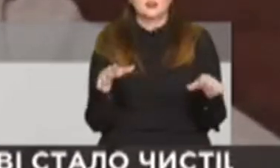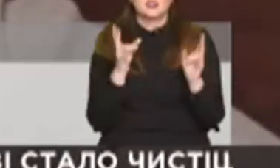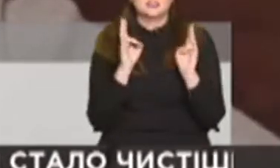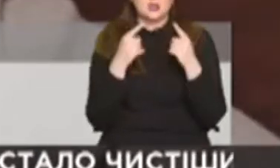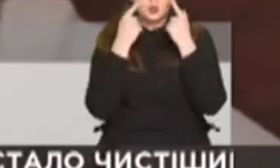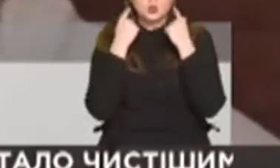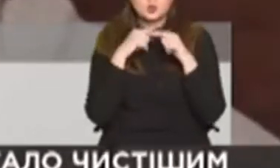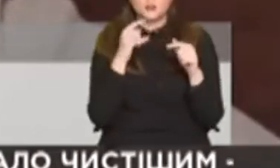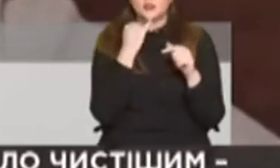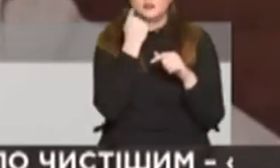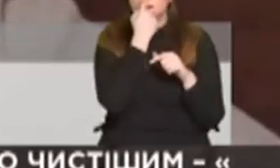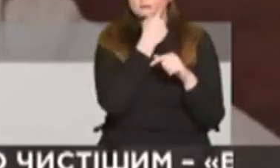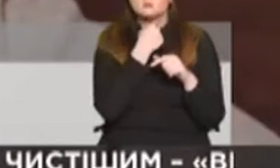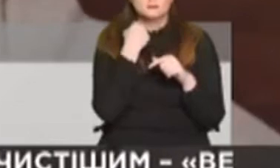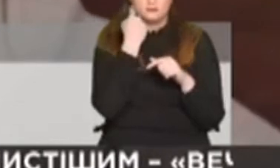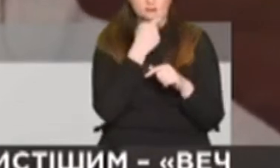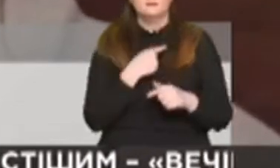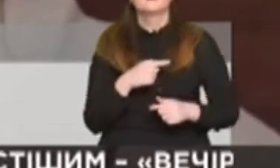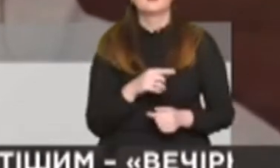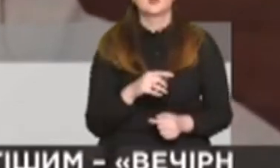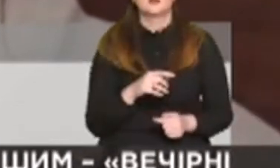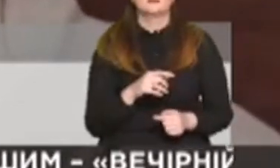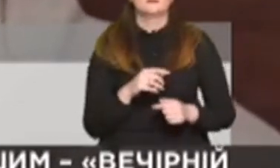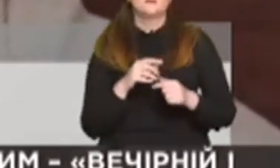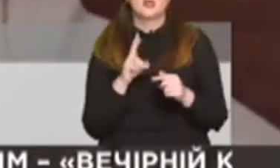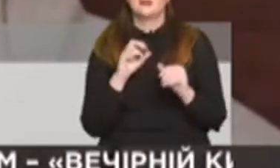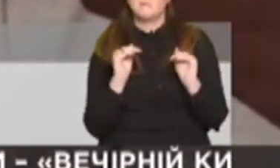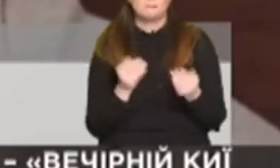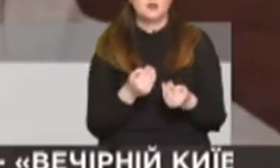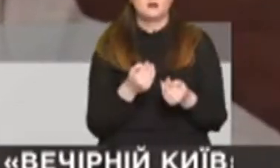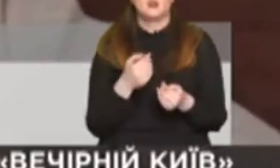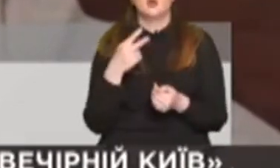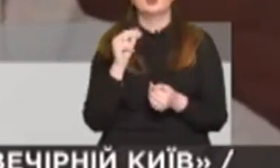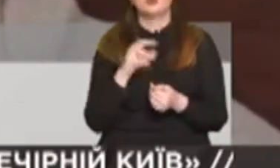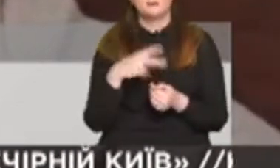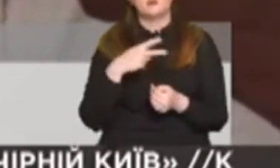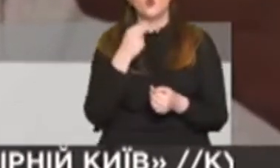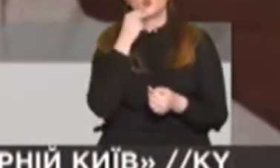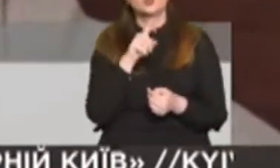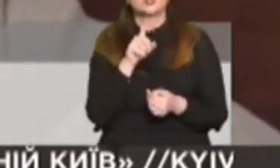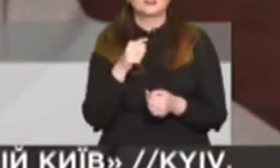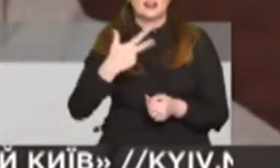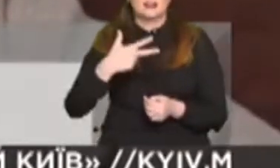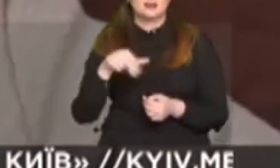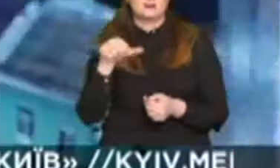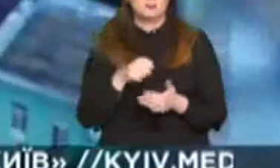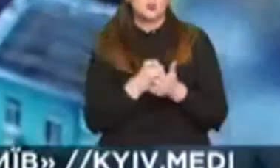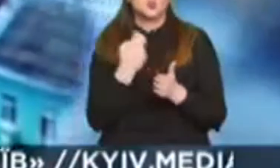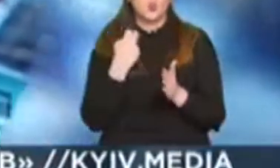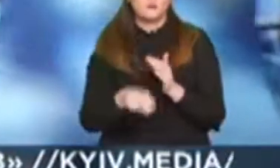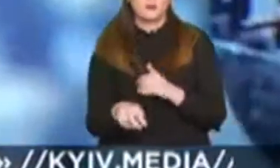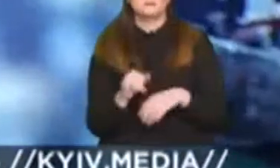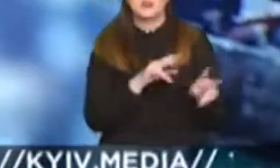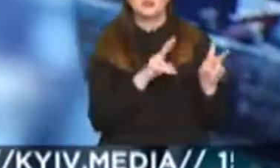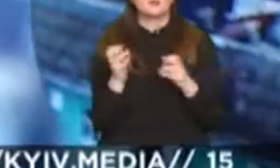страдают щечки и периоральная зона. Не менее чем за 20, лучше за 30 минут до выхода.